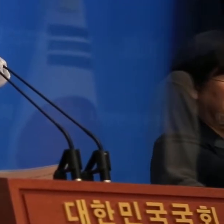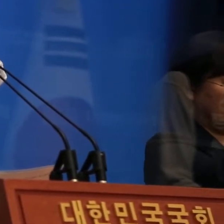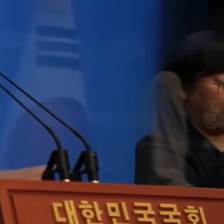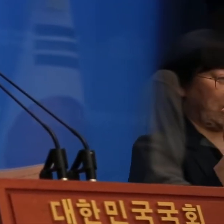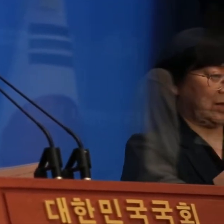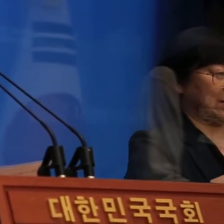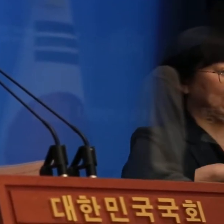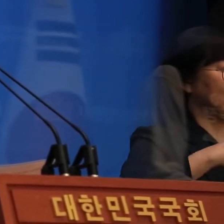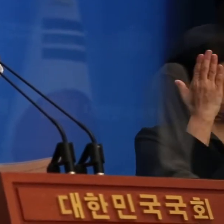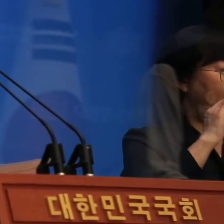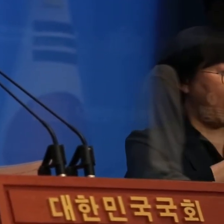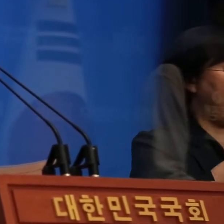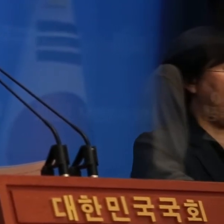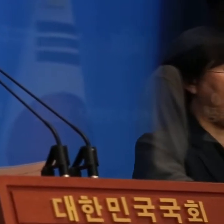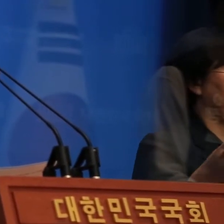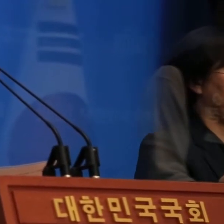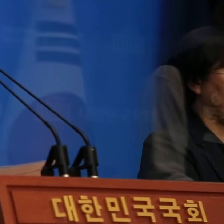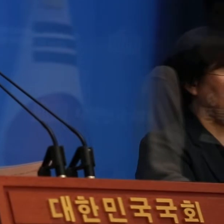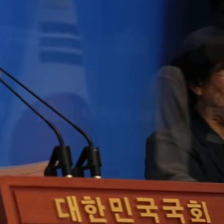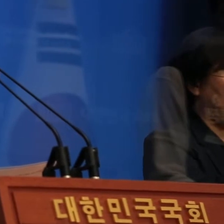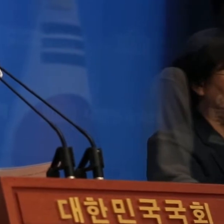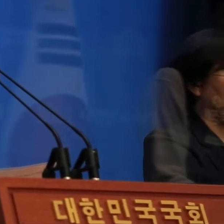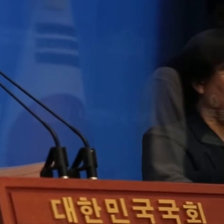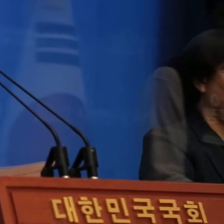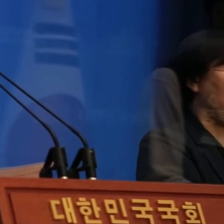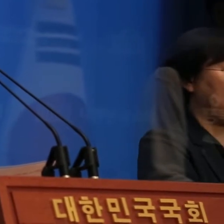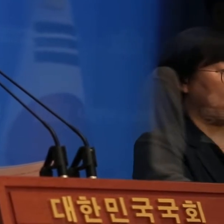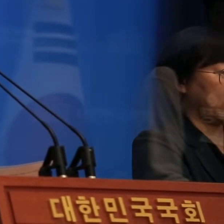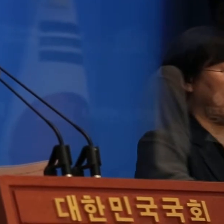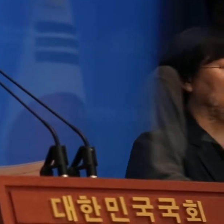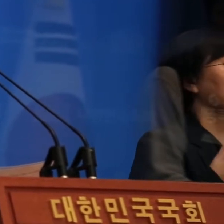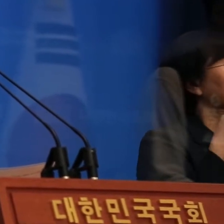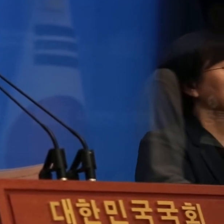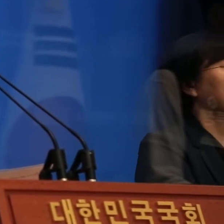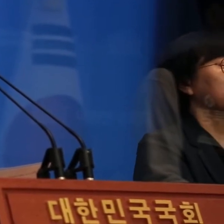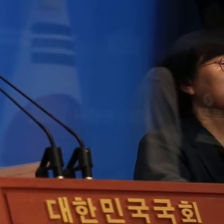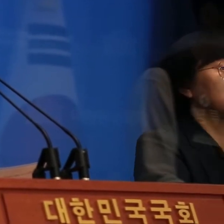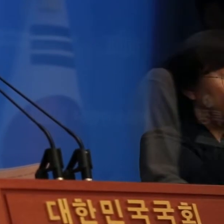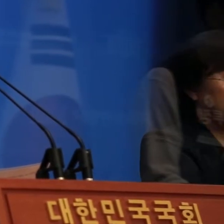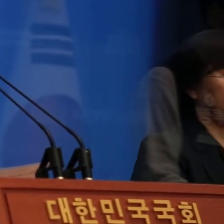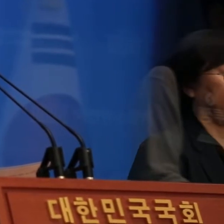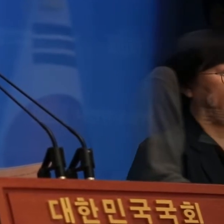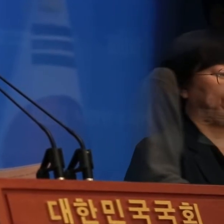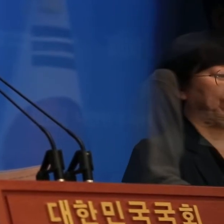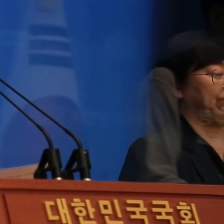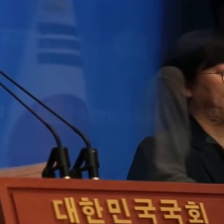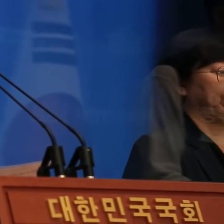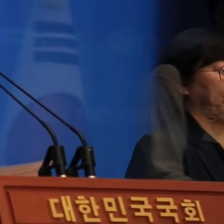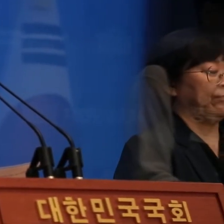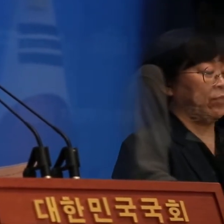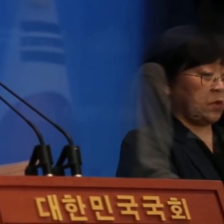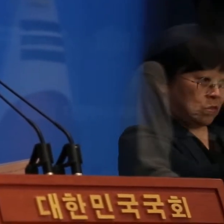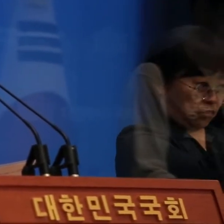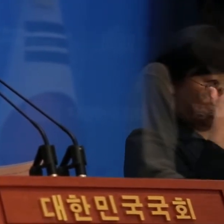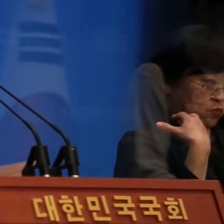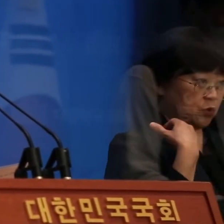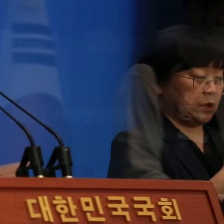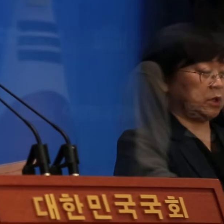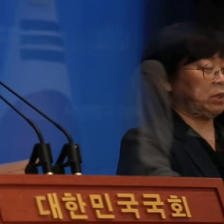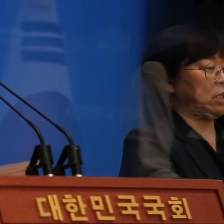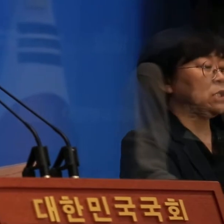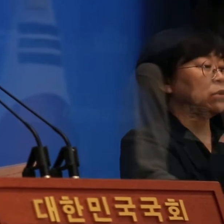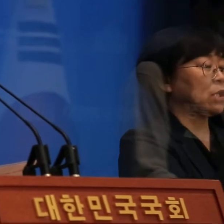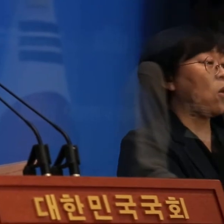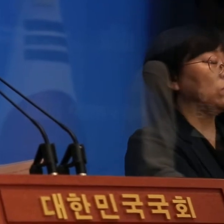화력발전의 석탄 운영 분야를 공공기관하기로 결정한 바 있습니다. 따라서 정부는 탈석탄을